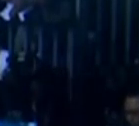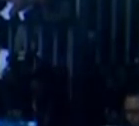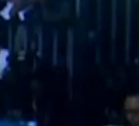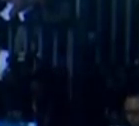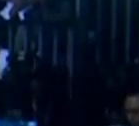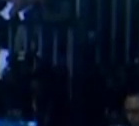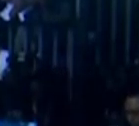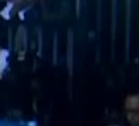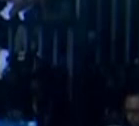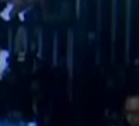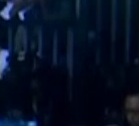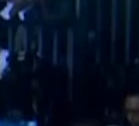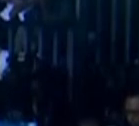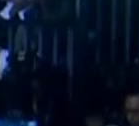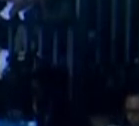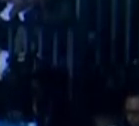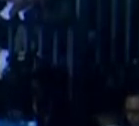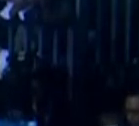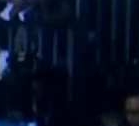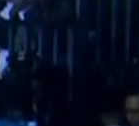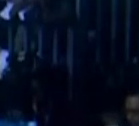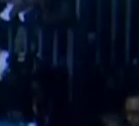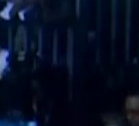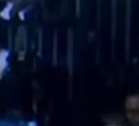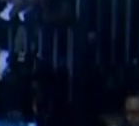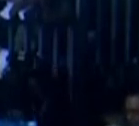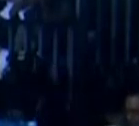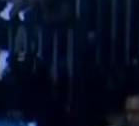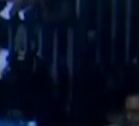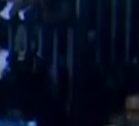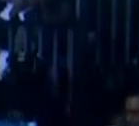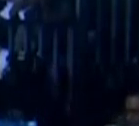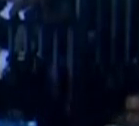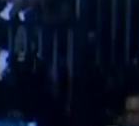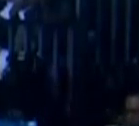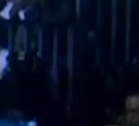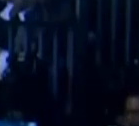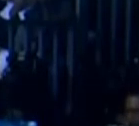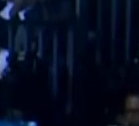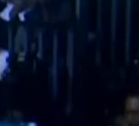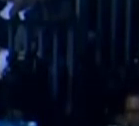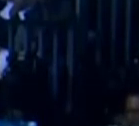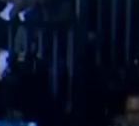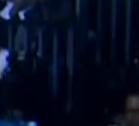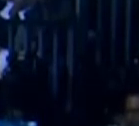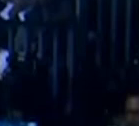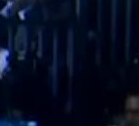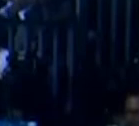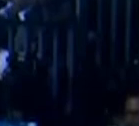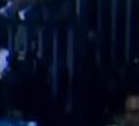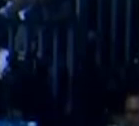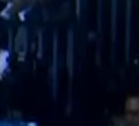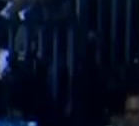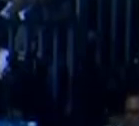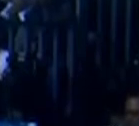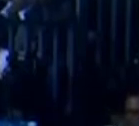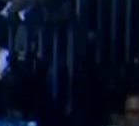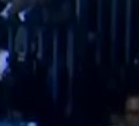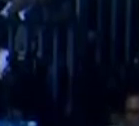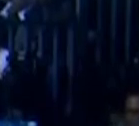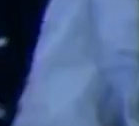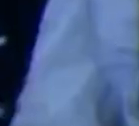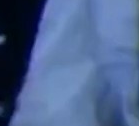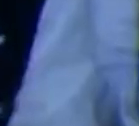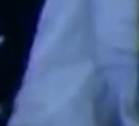dan Jokowi digabung, bukankah atau setidaknya mencapai 100%? Bukan hanya tak perlu satu putaran, mungkin ya tidak perlu